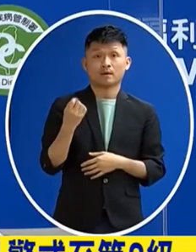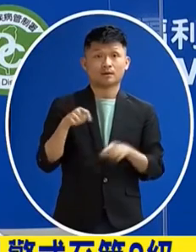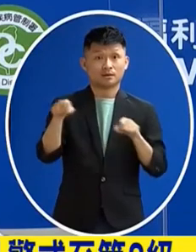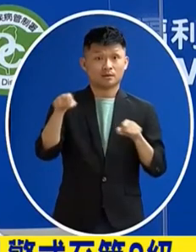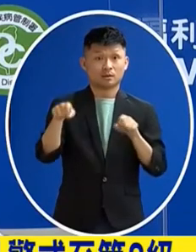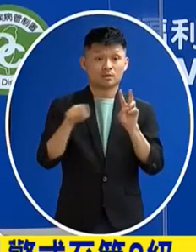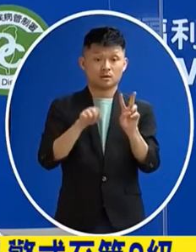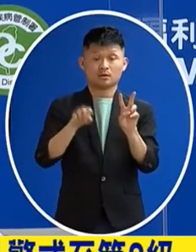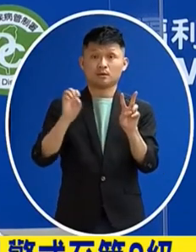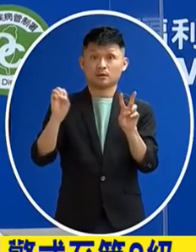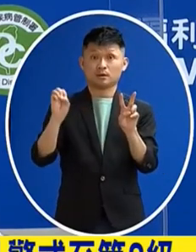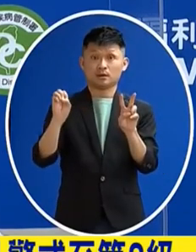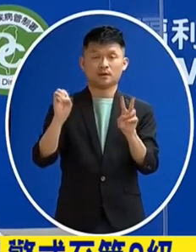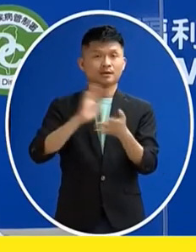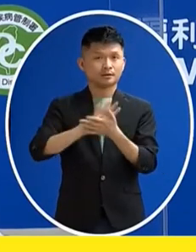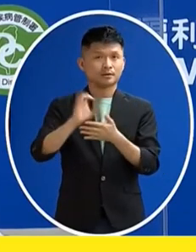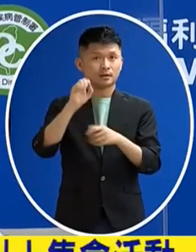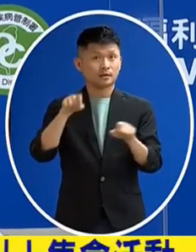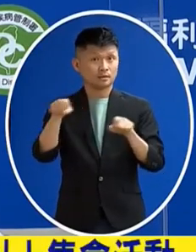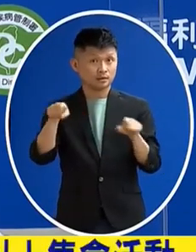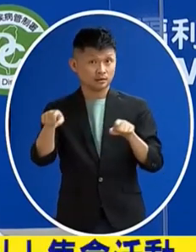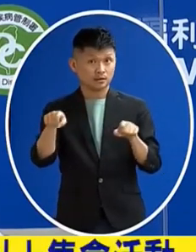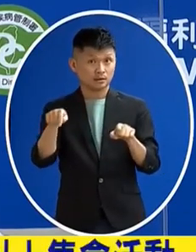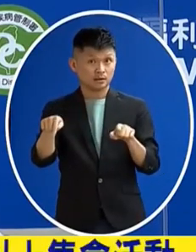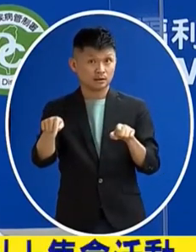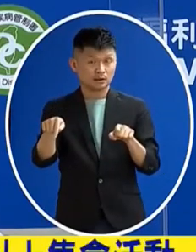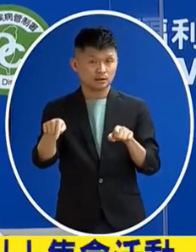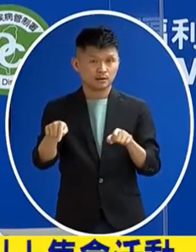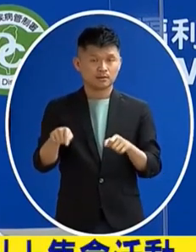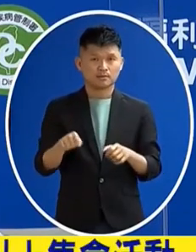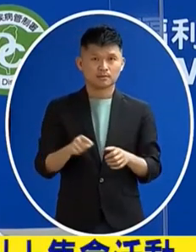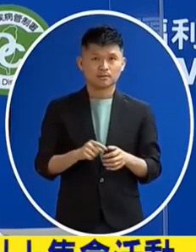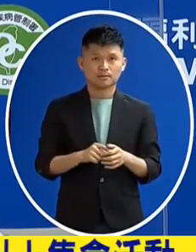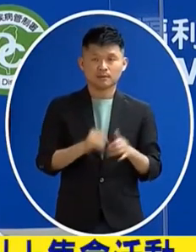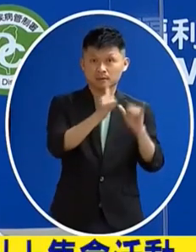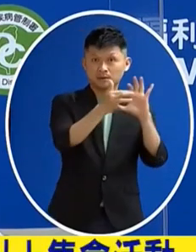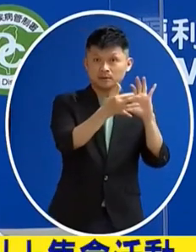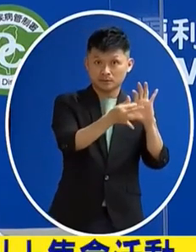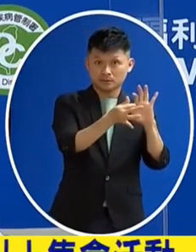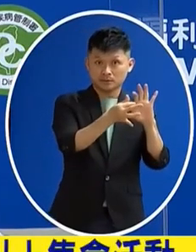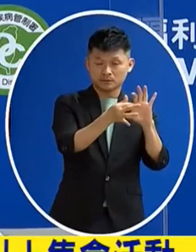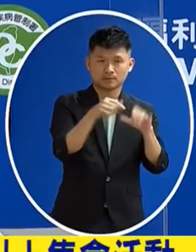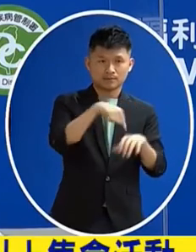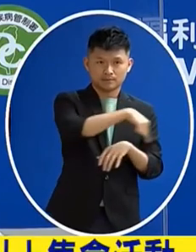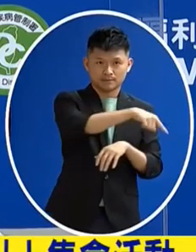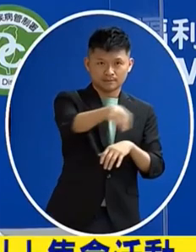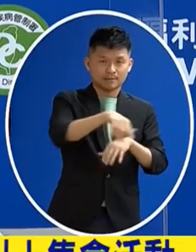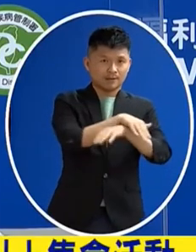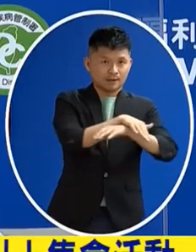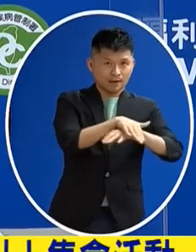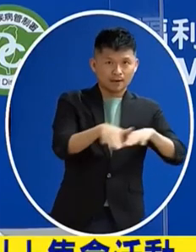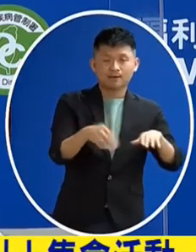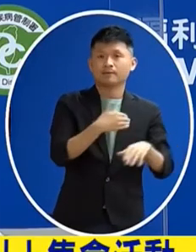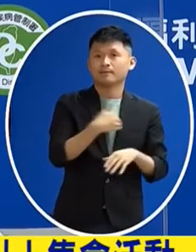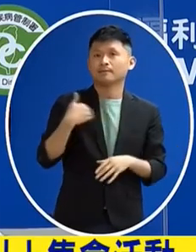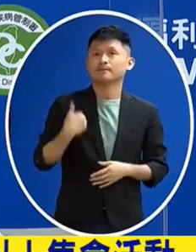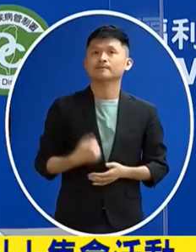的清零方案。那基本上这样的一个清零方案可以确保哈社区的一个安全跟机师的一